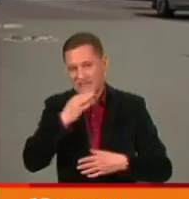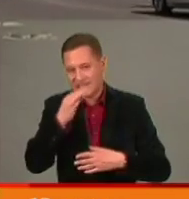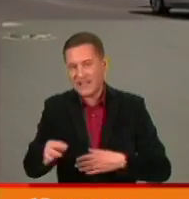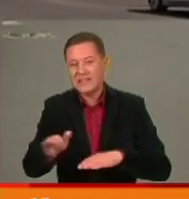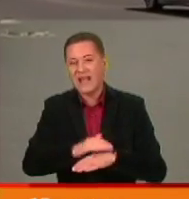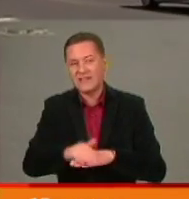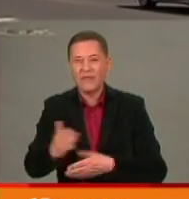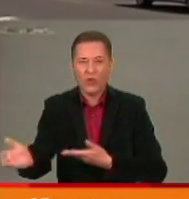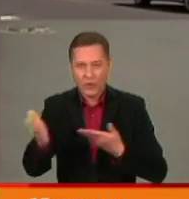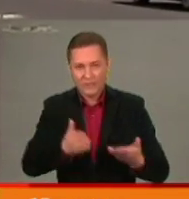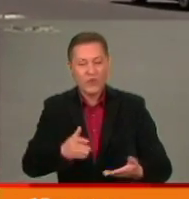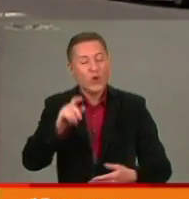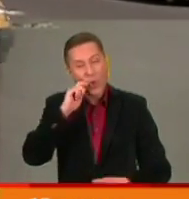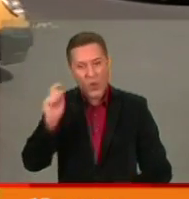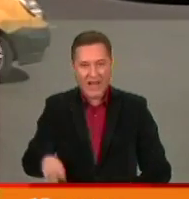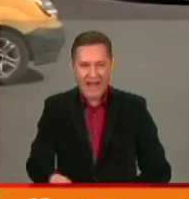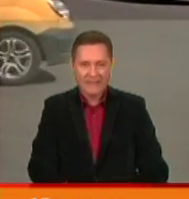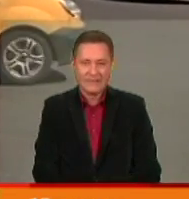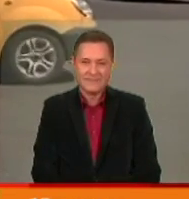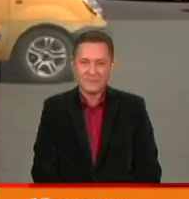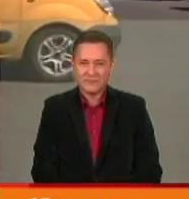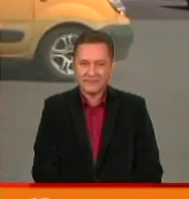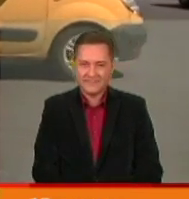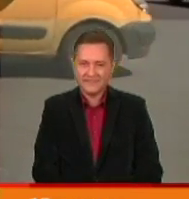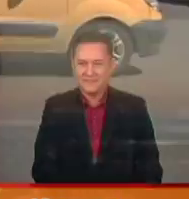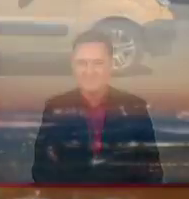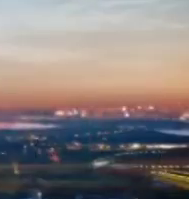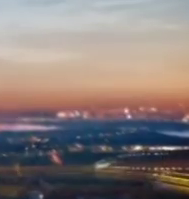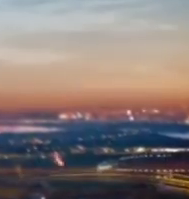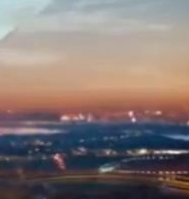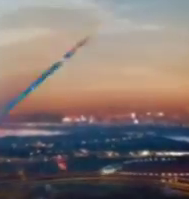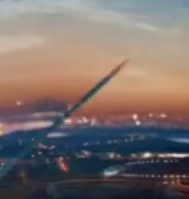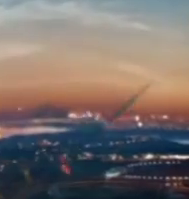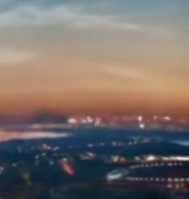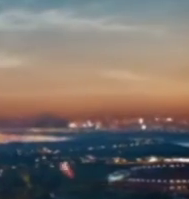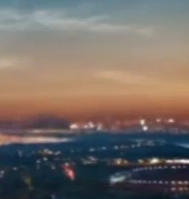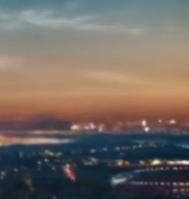«Welcome to Ukraine!» Борис Сачалко та Дмитро Волошко. Програма «Вікна» СТБ.